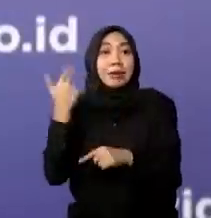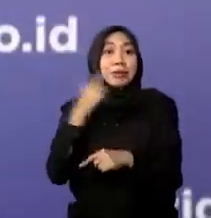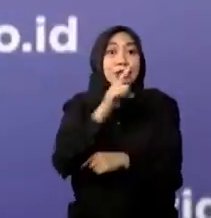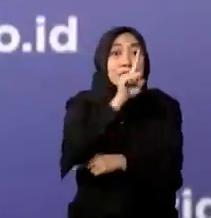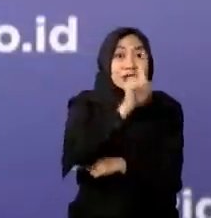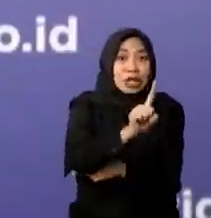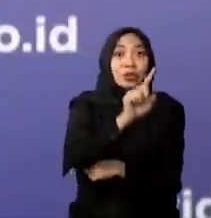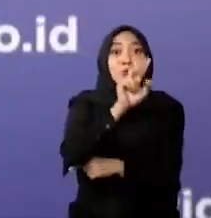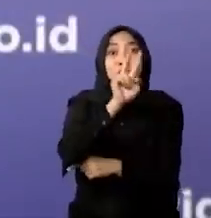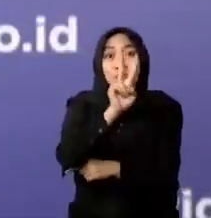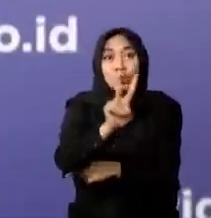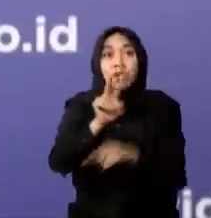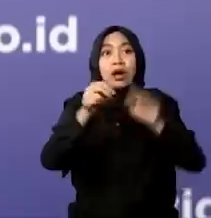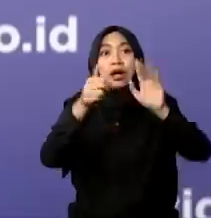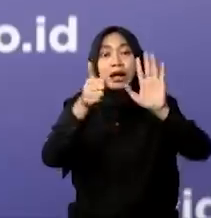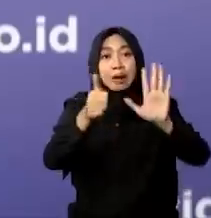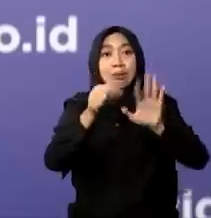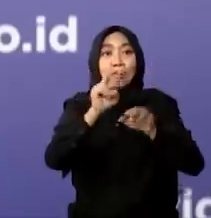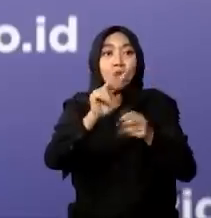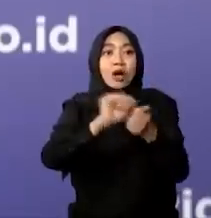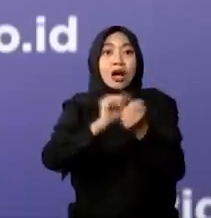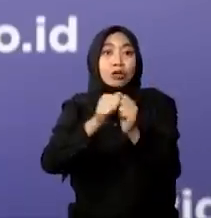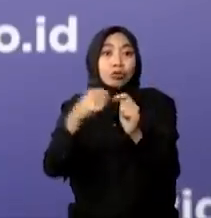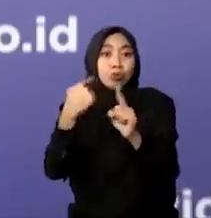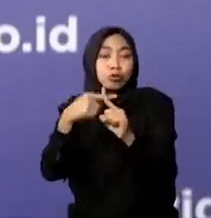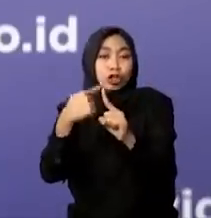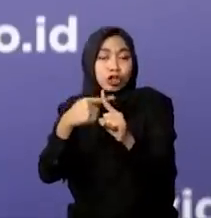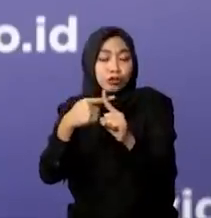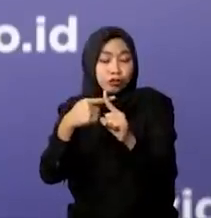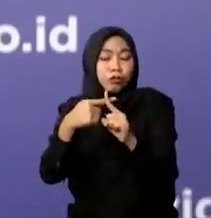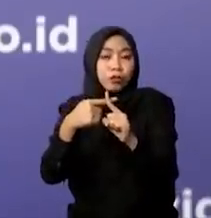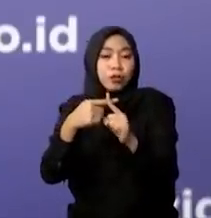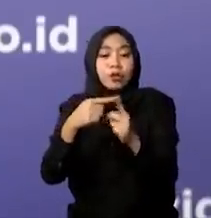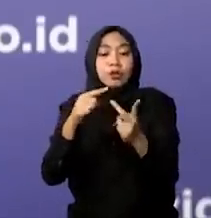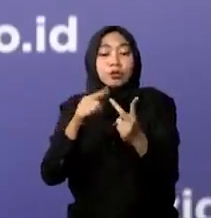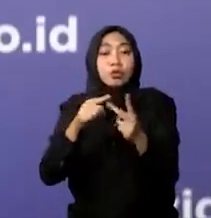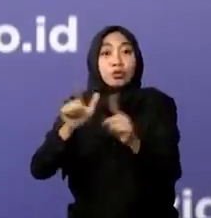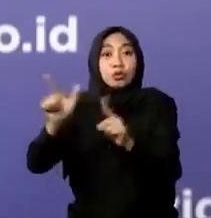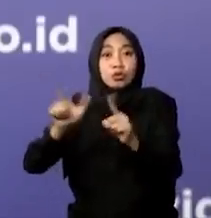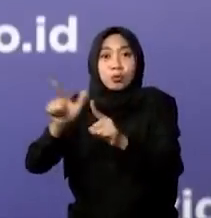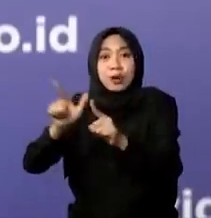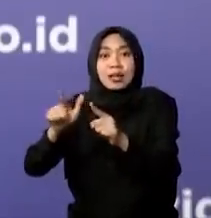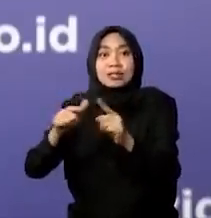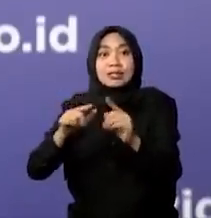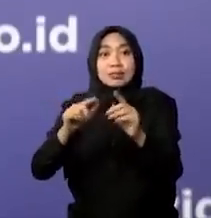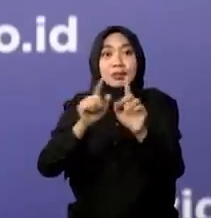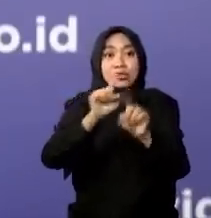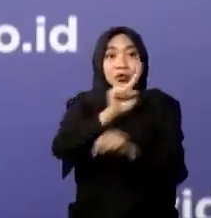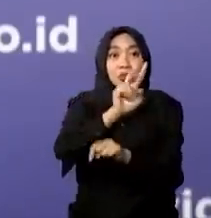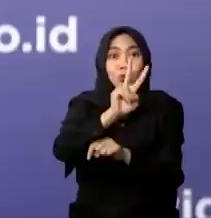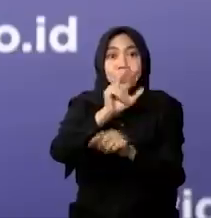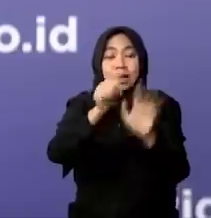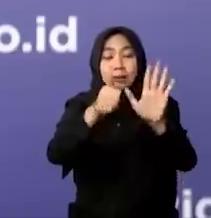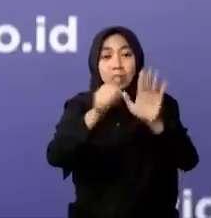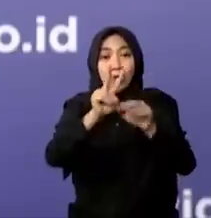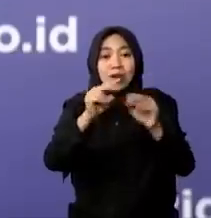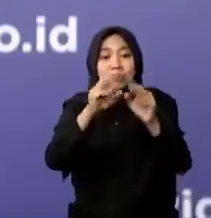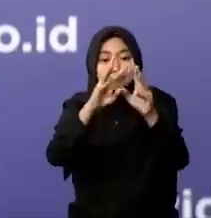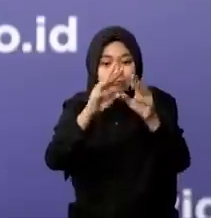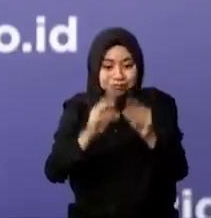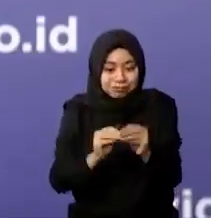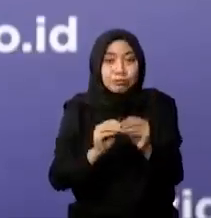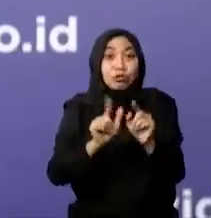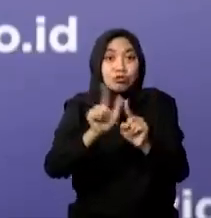1262 kasus konfirmasi positif dan 17 yang dirawat di Rumah Sakit Dustira saat ini